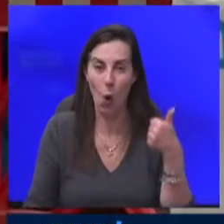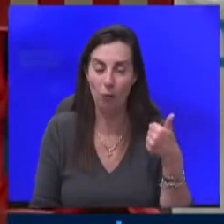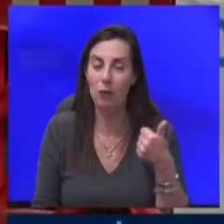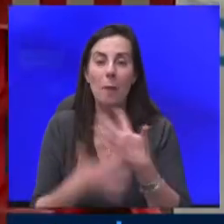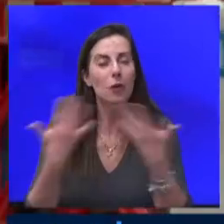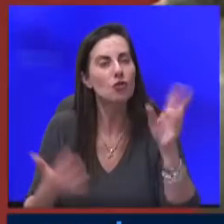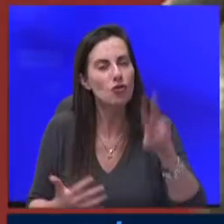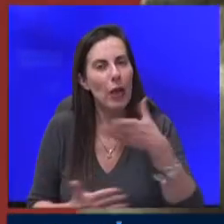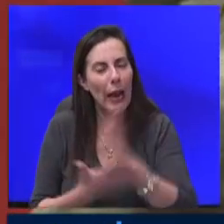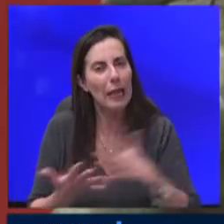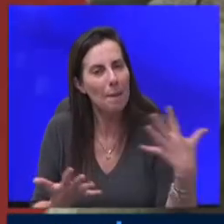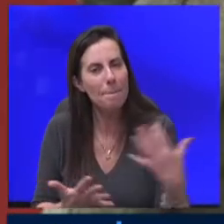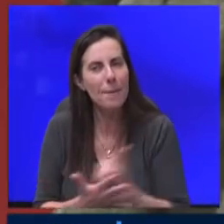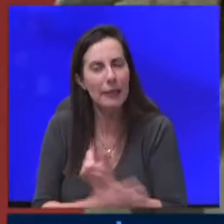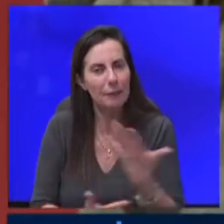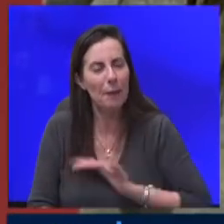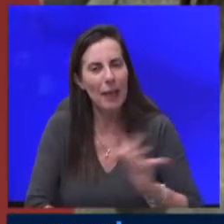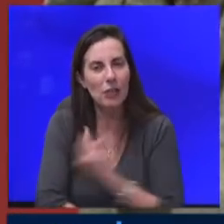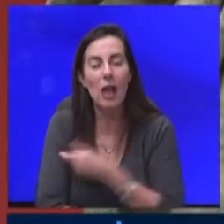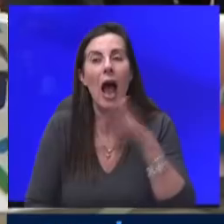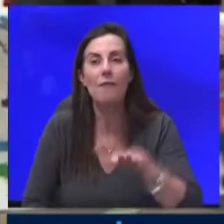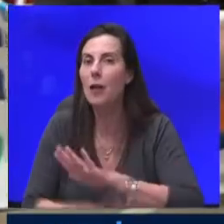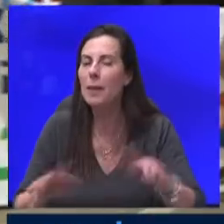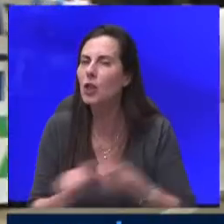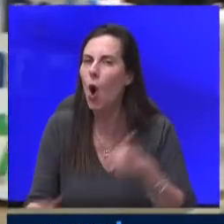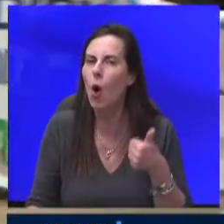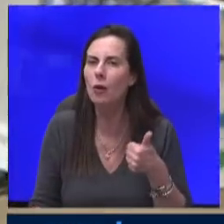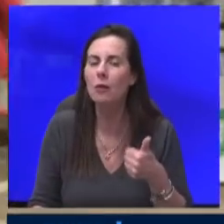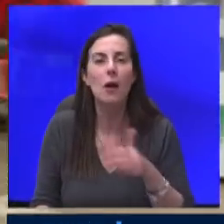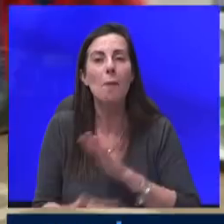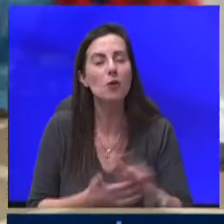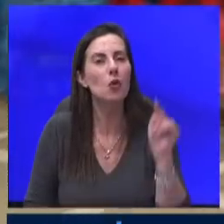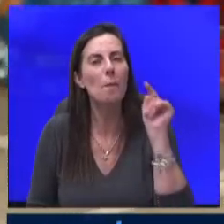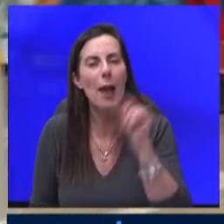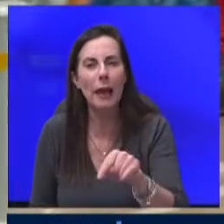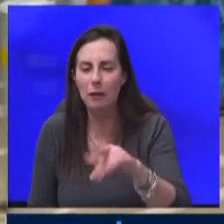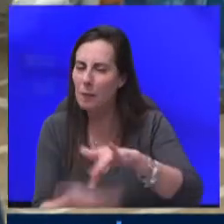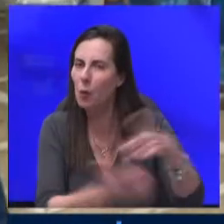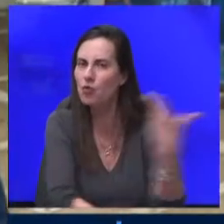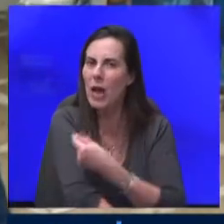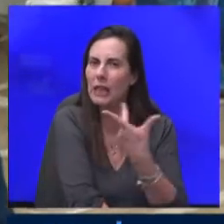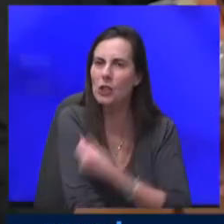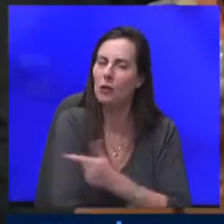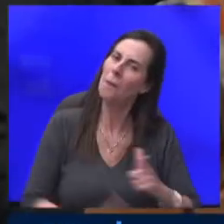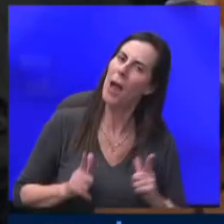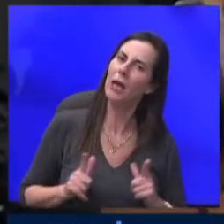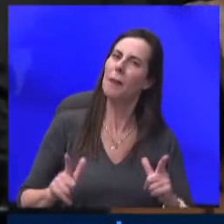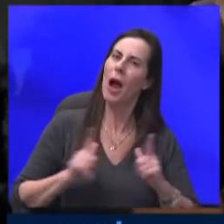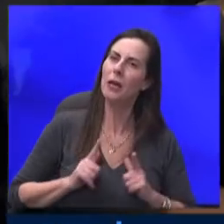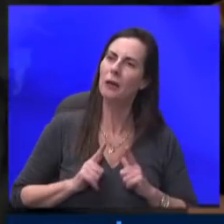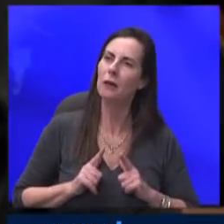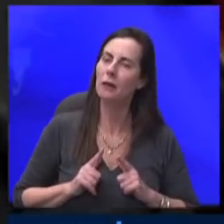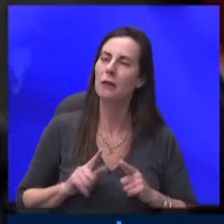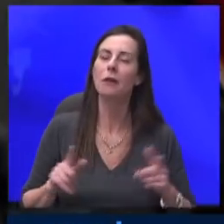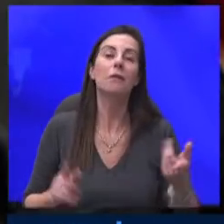שיש כאלו המצליחים להתחסן, אפילו בלי תור. פשוט מגיעים למתחמי החיסון, ממתינים, וכמו